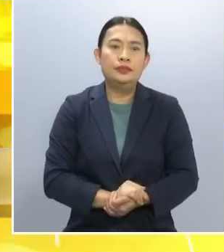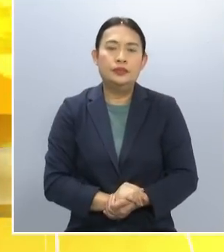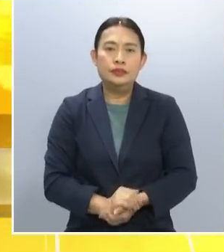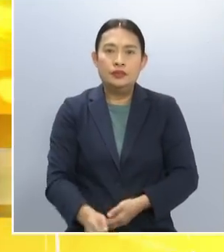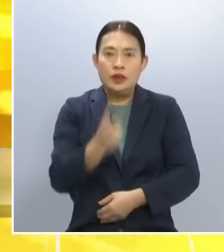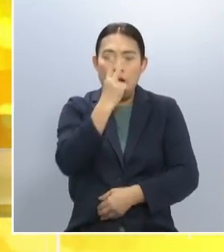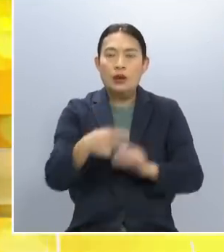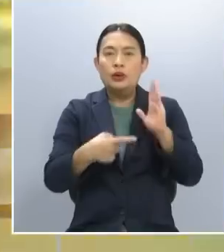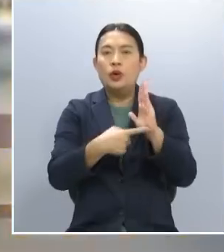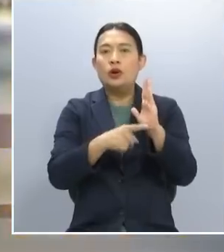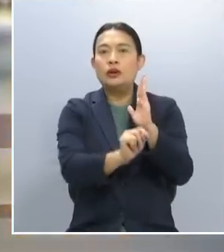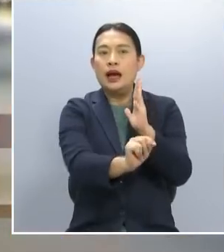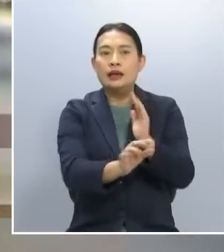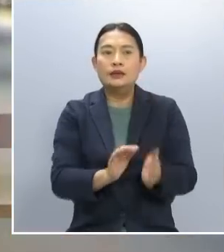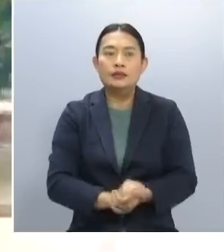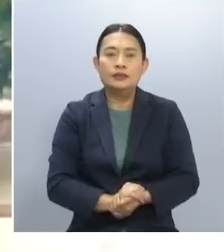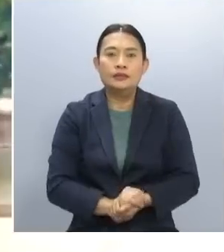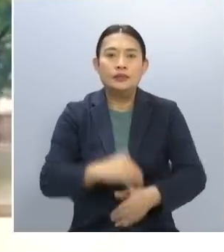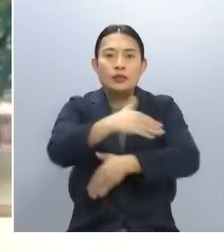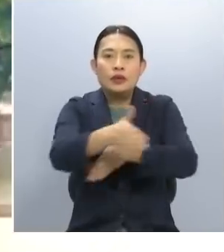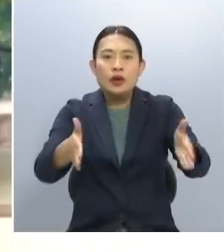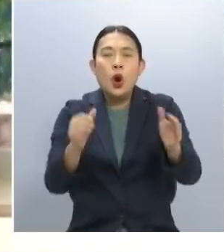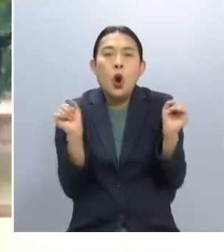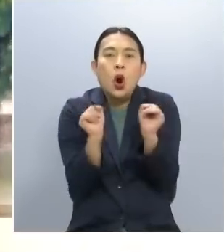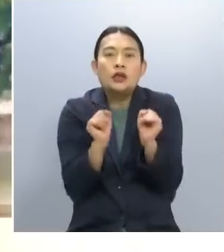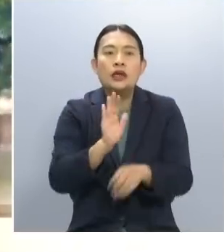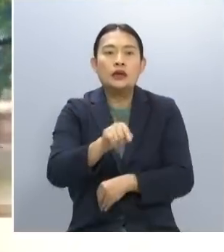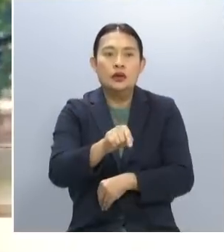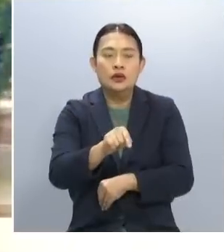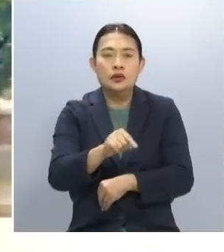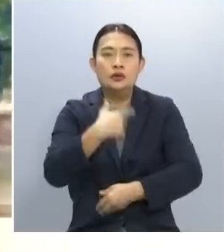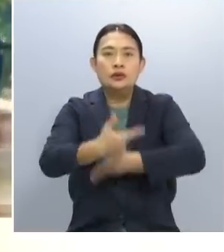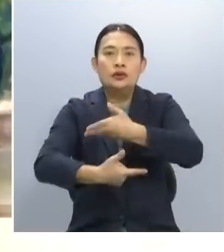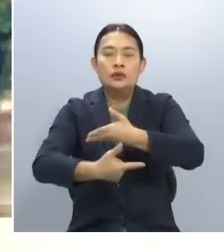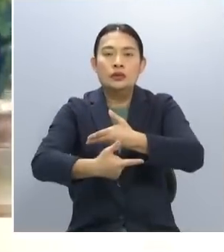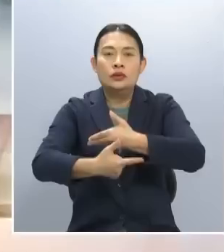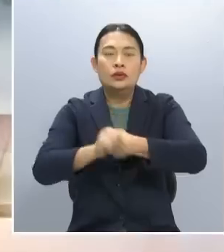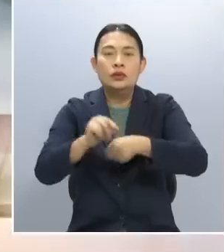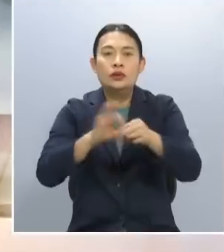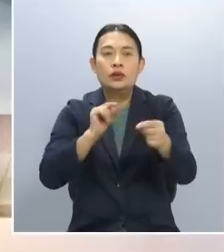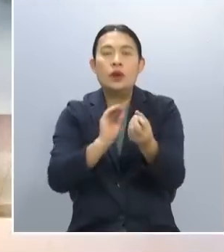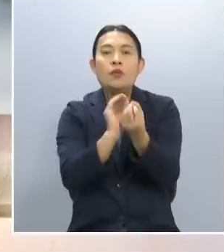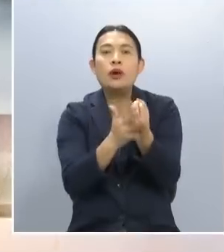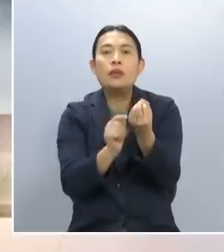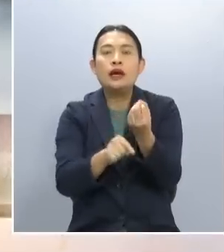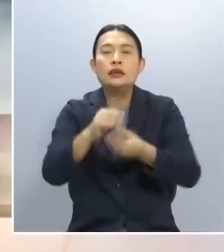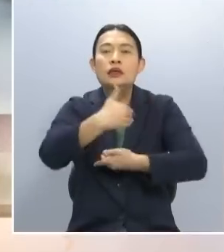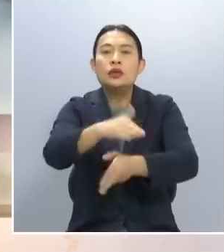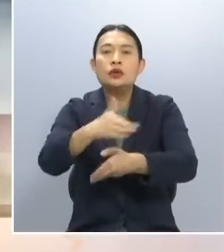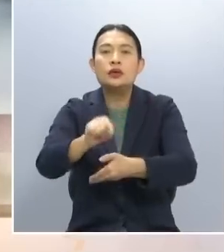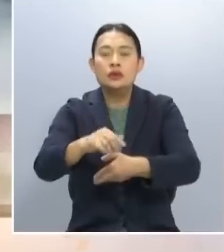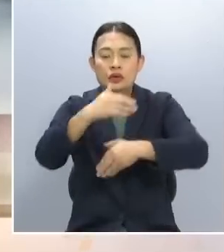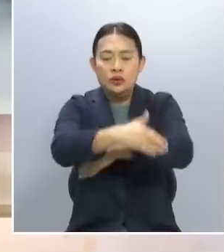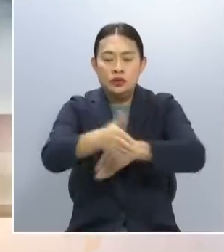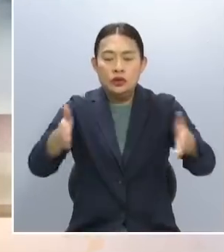จังหวัดตราดคุณวุฒิพงษ์รัตนมงคลอดีตประธานหอการค้าตราดและประธานสหกรณ์แปรรูปผลไม้เพื่อการส่งออกผม